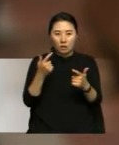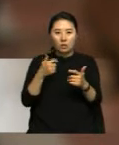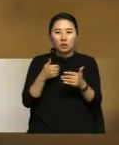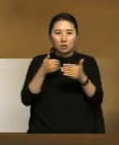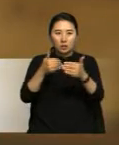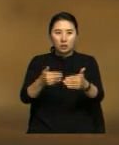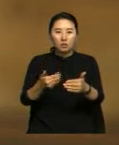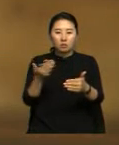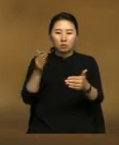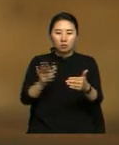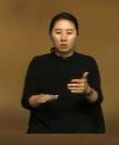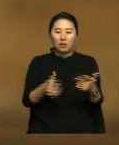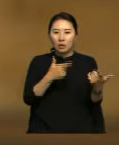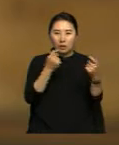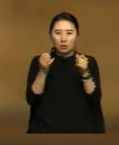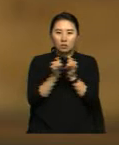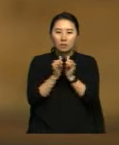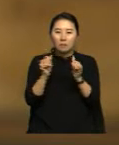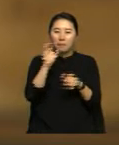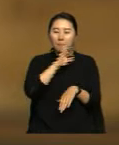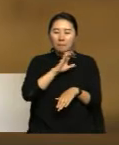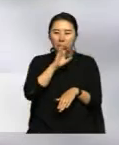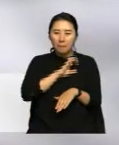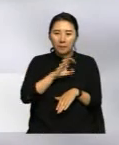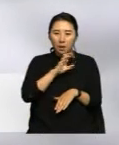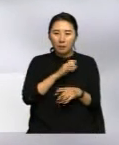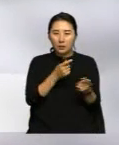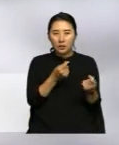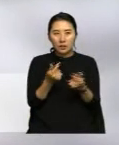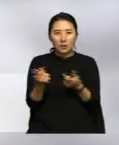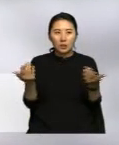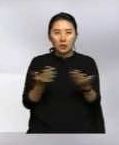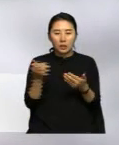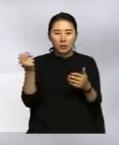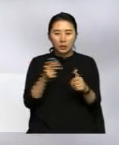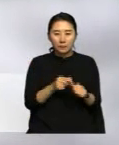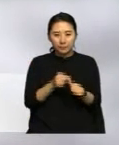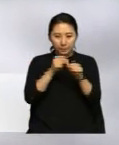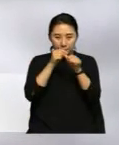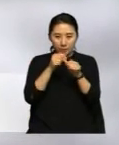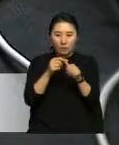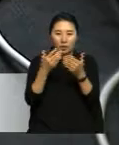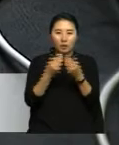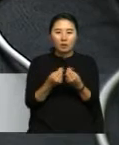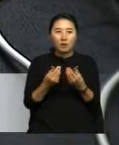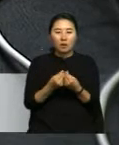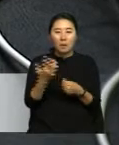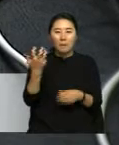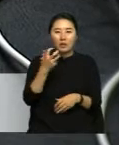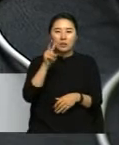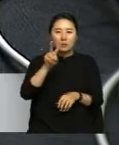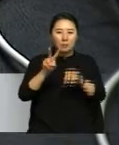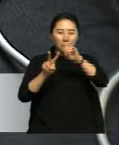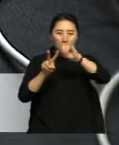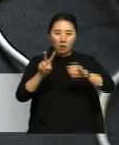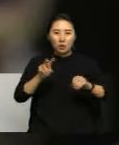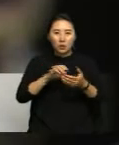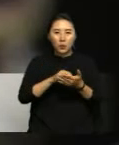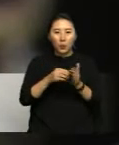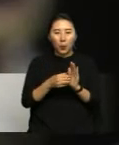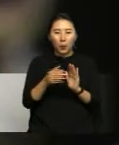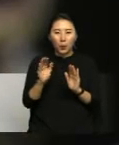있습니다. 그러나 같은 사람이 되풀이해서 유사 업무에 다시 채용되는 사례가 많게는 82%에 이르고